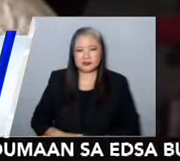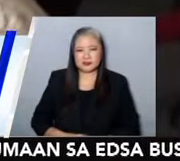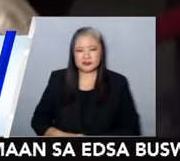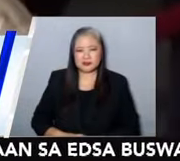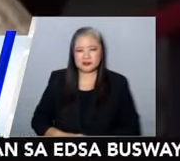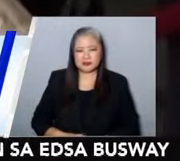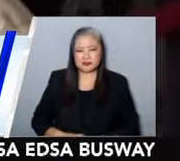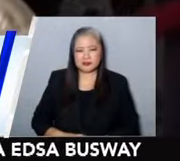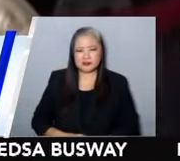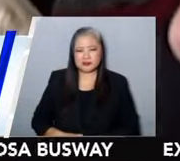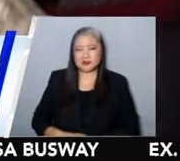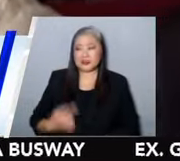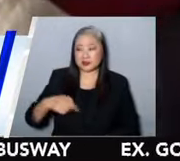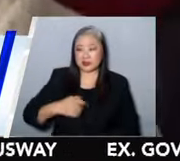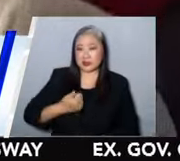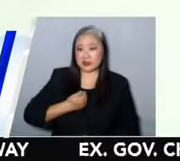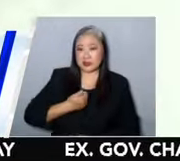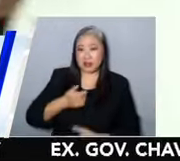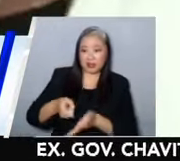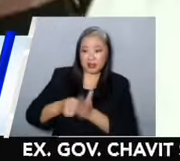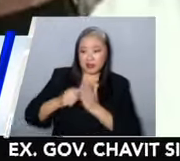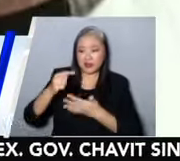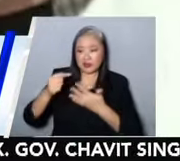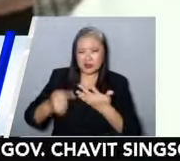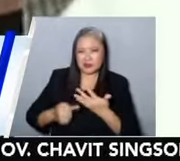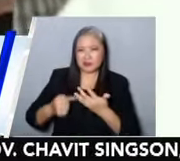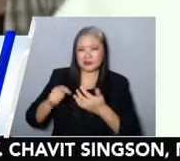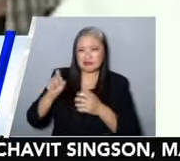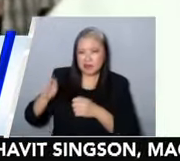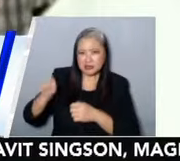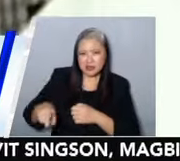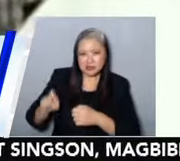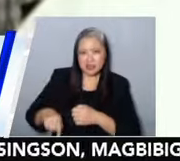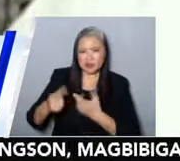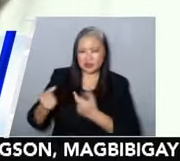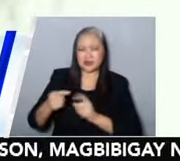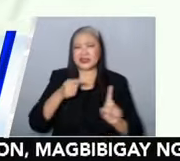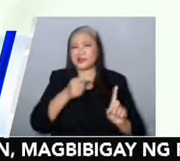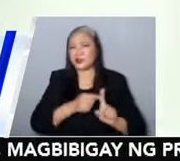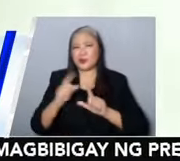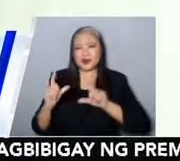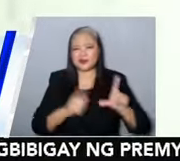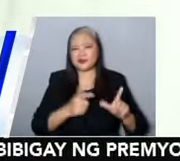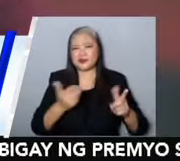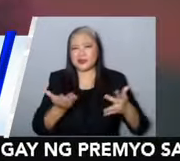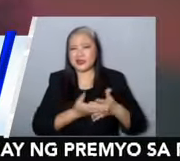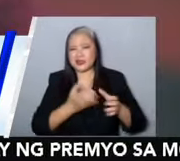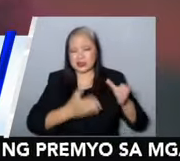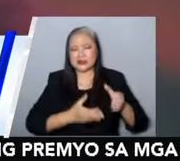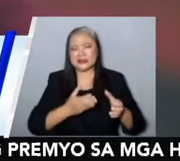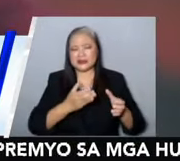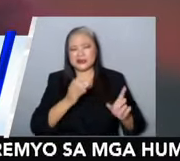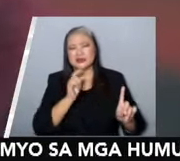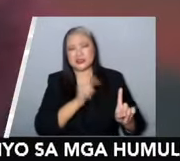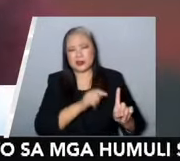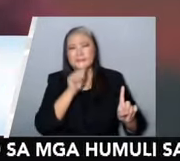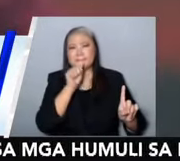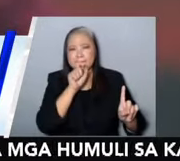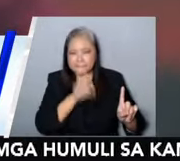position para mag-demand, no? Mm-hmm. Pag ikaw ay akusado, that's normal. You have to abide by the law.